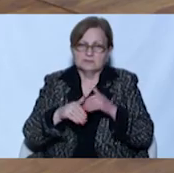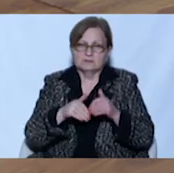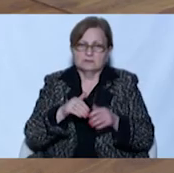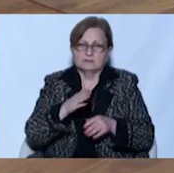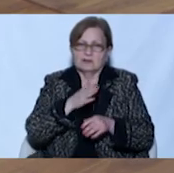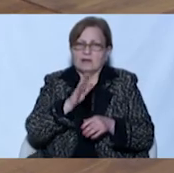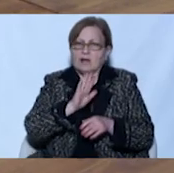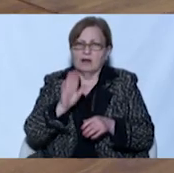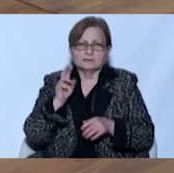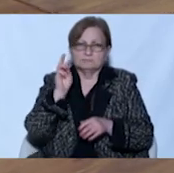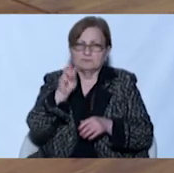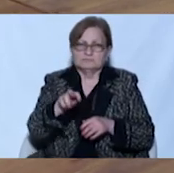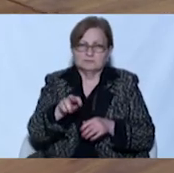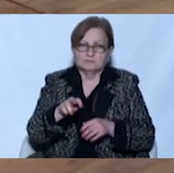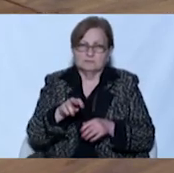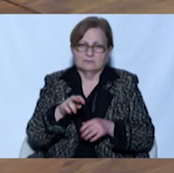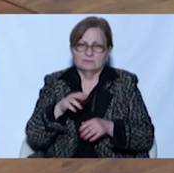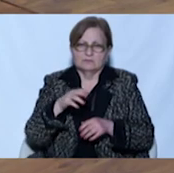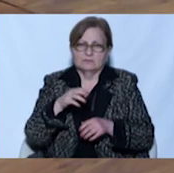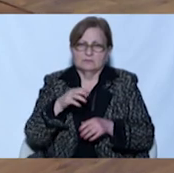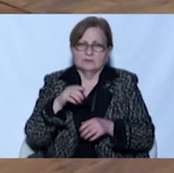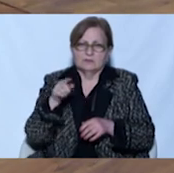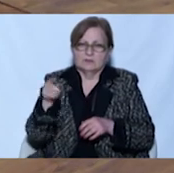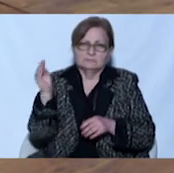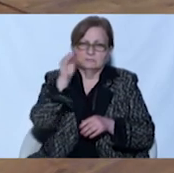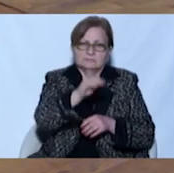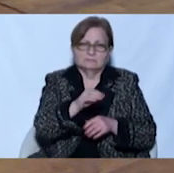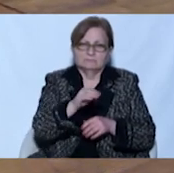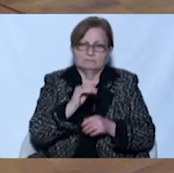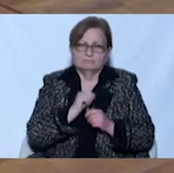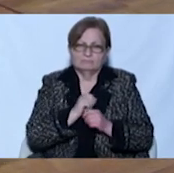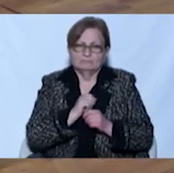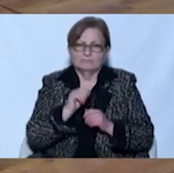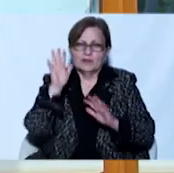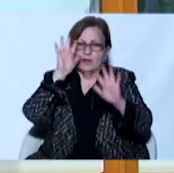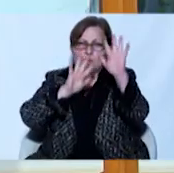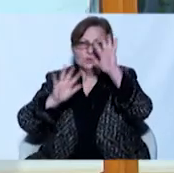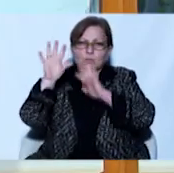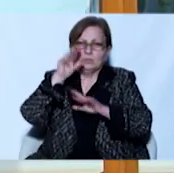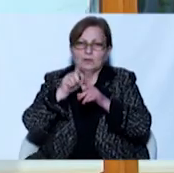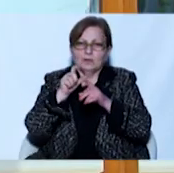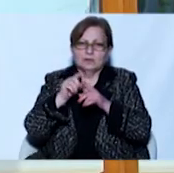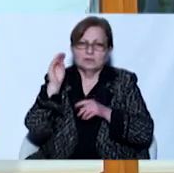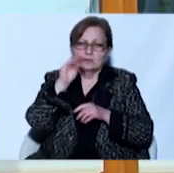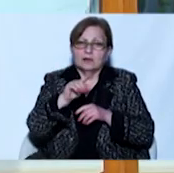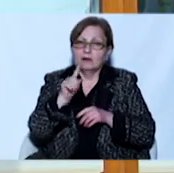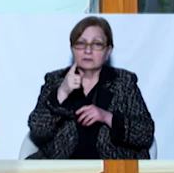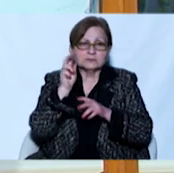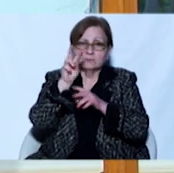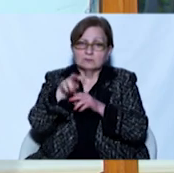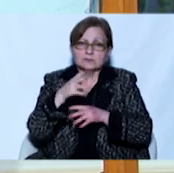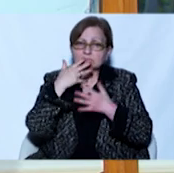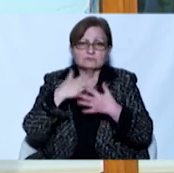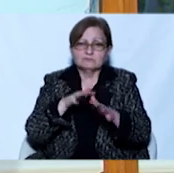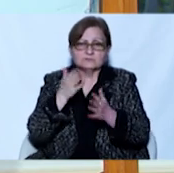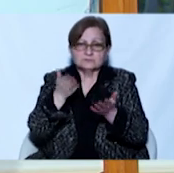არ მივდივარ. ჩვენ სწორად უნდა ჩავსვათ სიტყვა ღრუბელი. რატომ არ მივდივარ